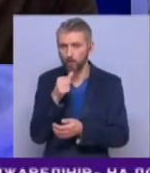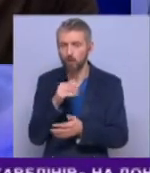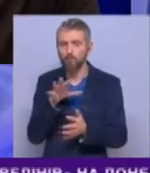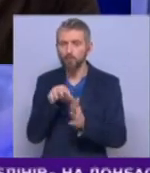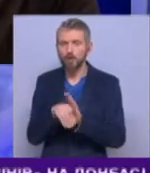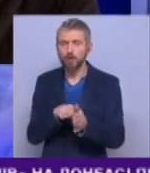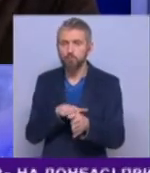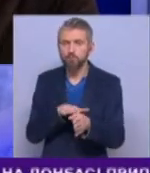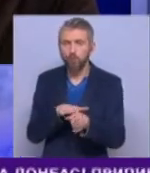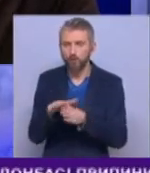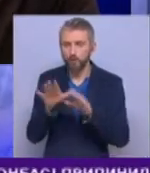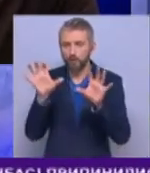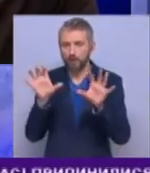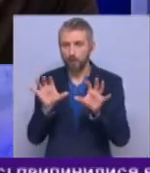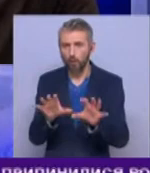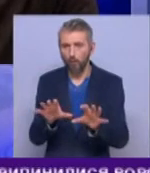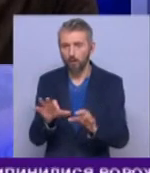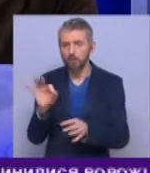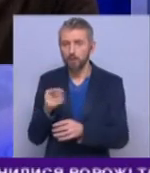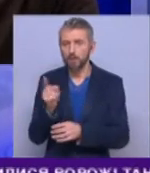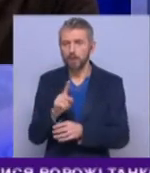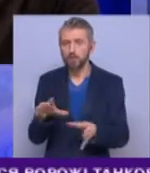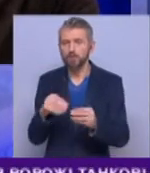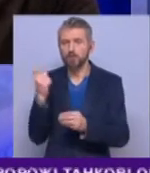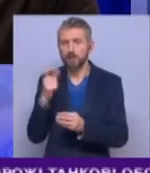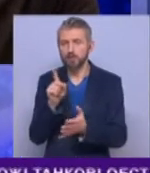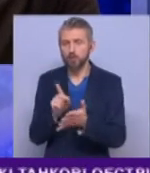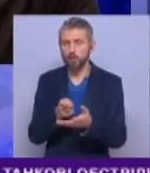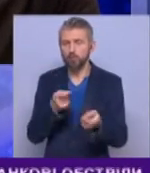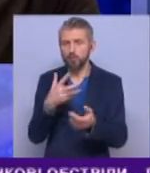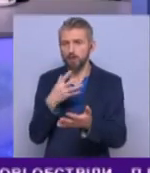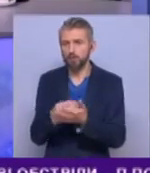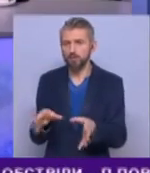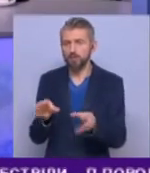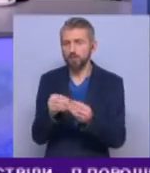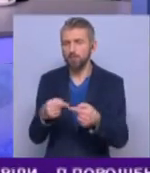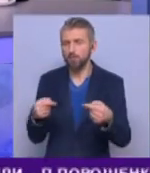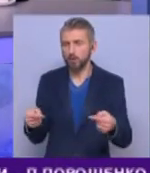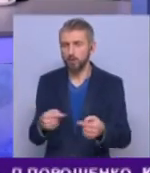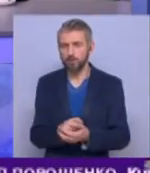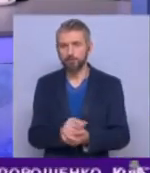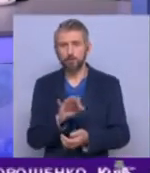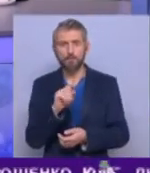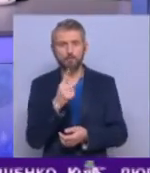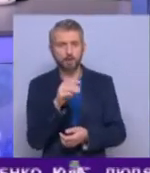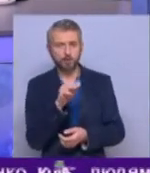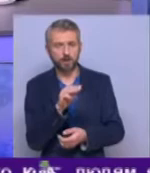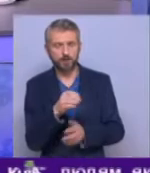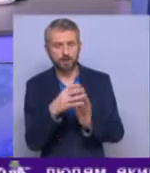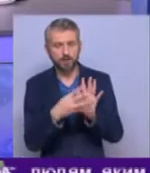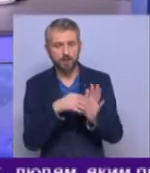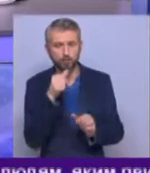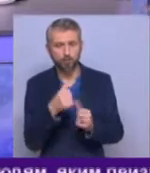включається повністю закон про те, що співвласники мають управляти своїм спільним майном. 1.05.19 року. Так, і з